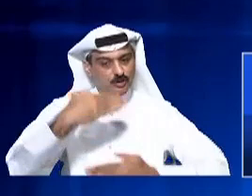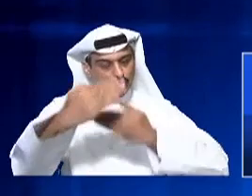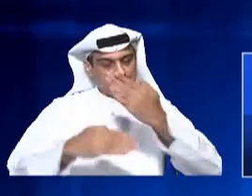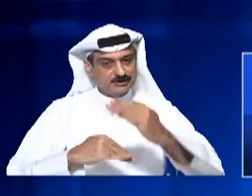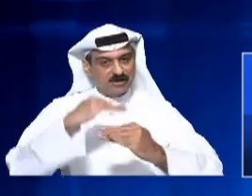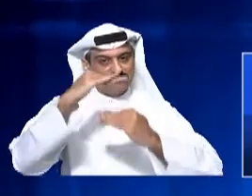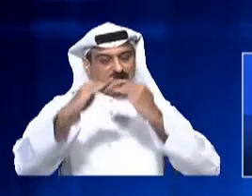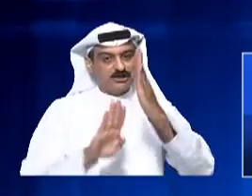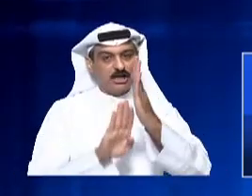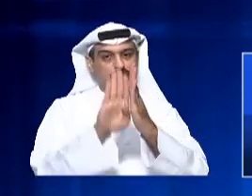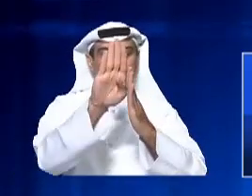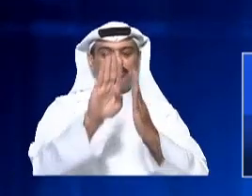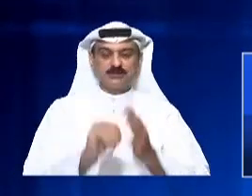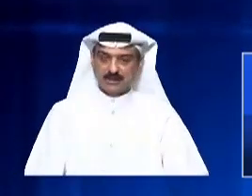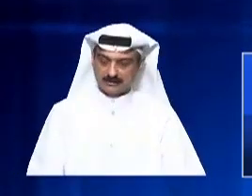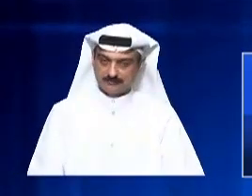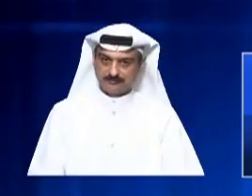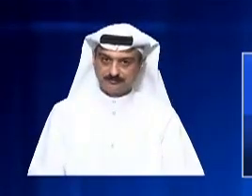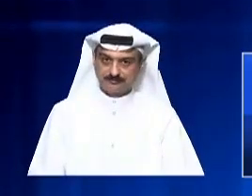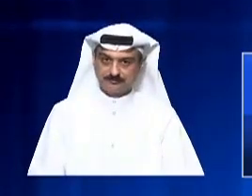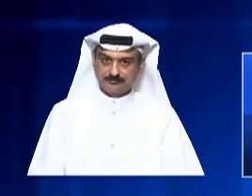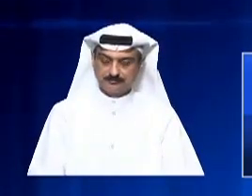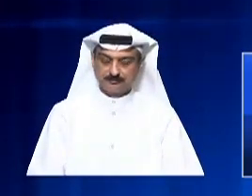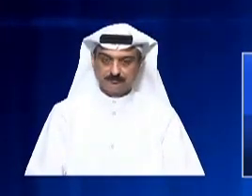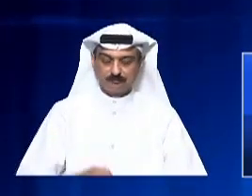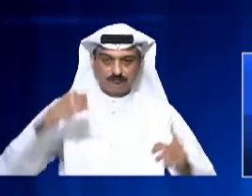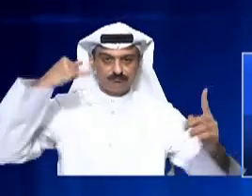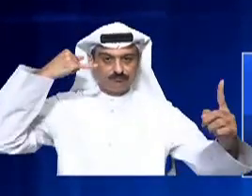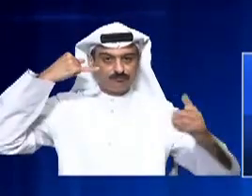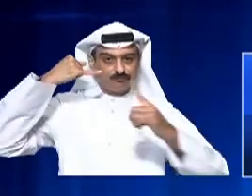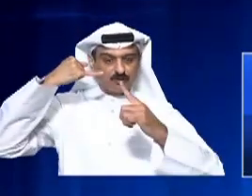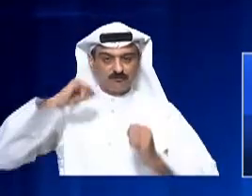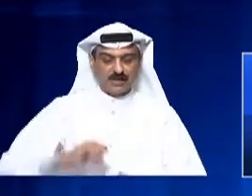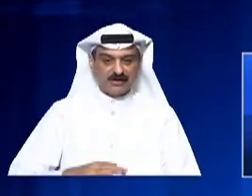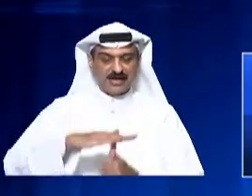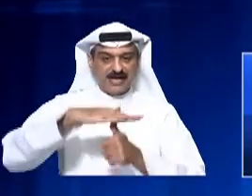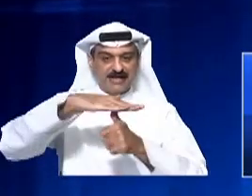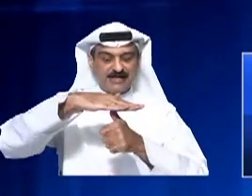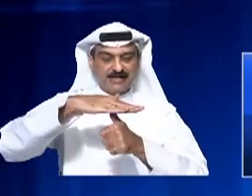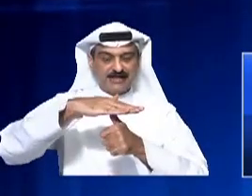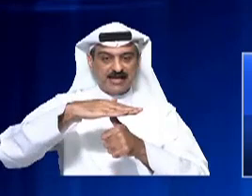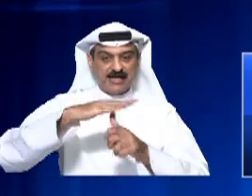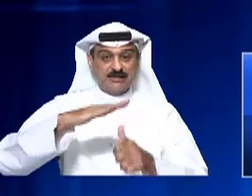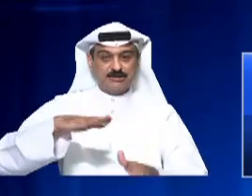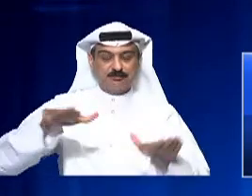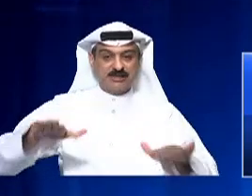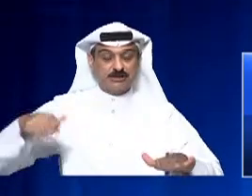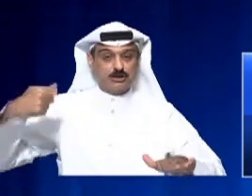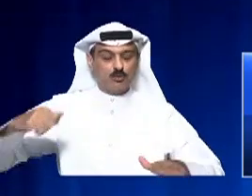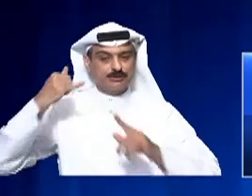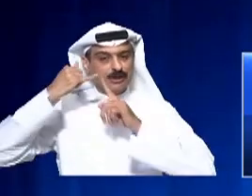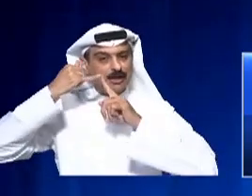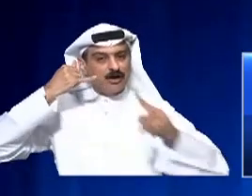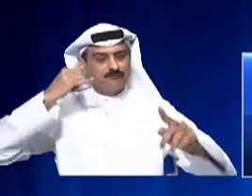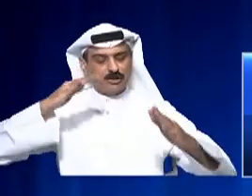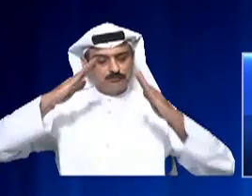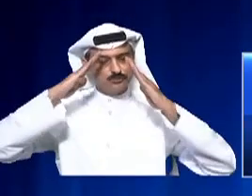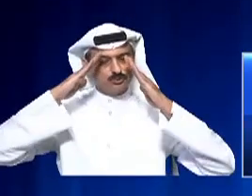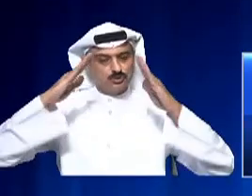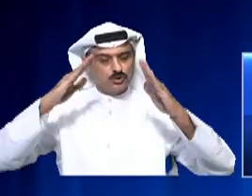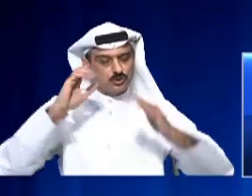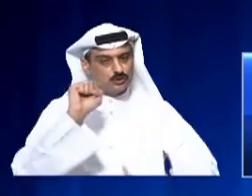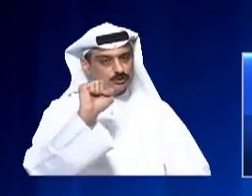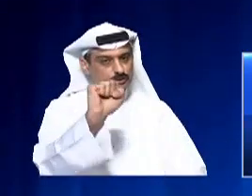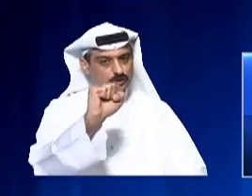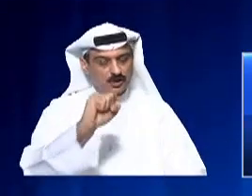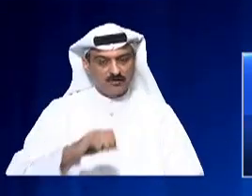تقدمها وازدهارها. وقد عبر معالي رئيس مجلس الوزراء عن بالغ شكره وتقديره لصاحب السمو